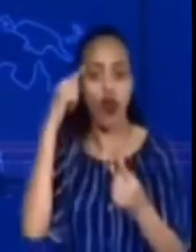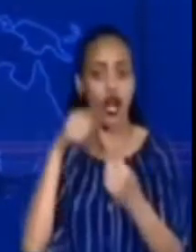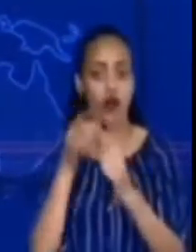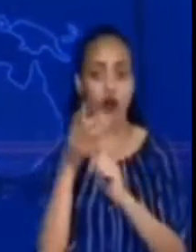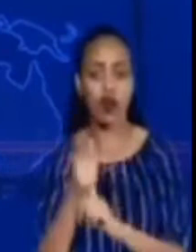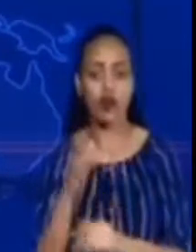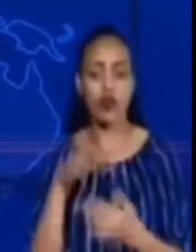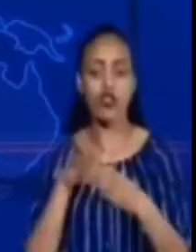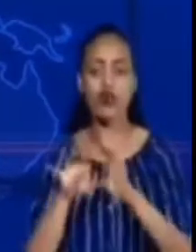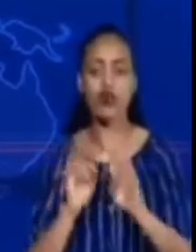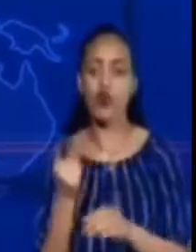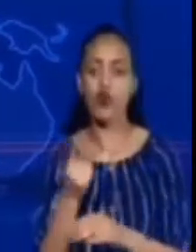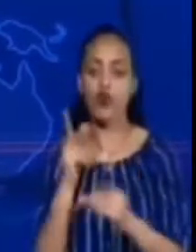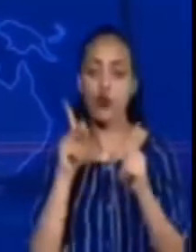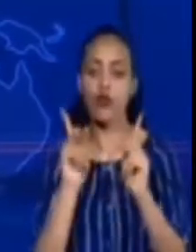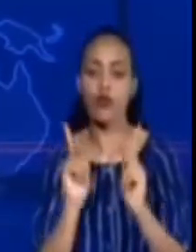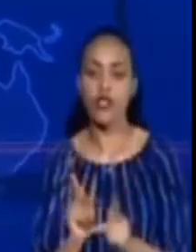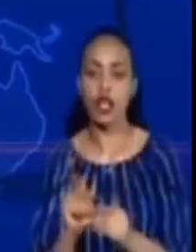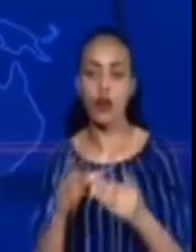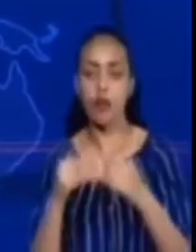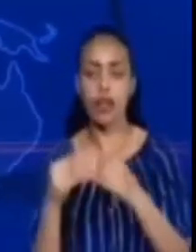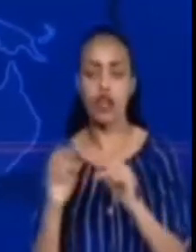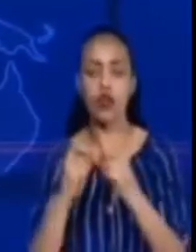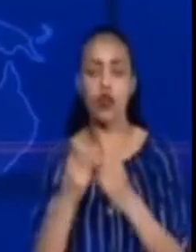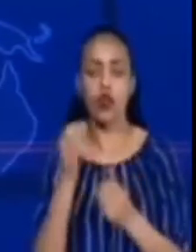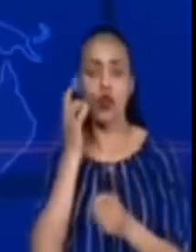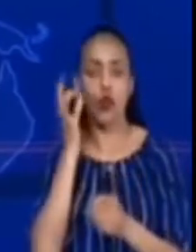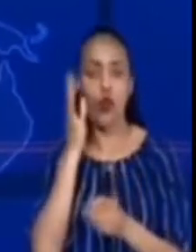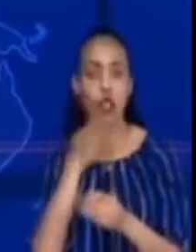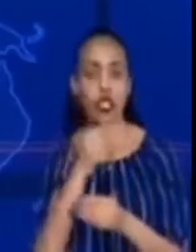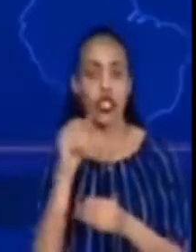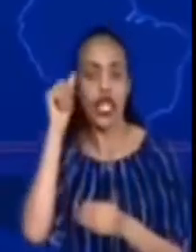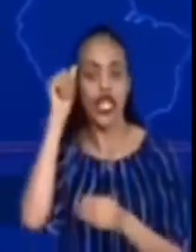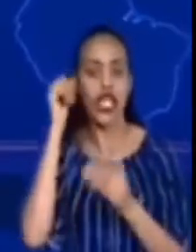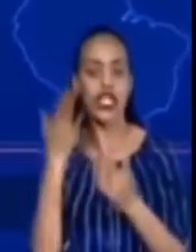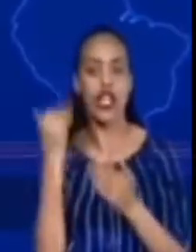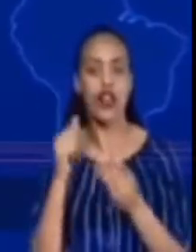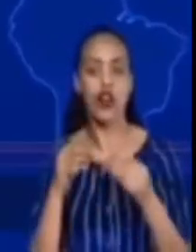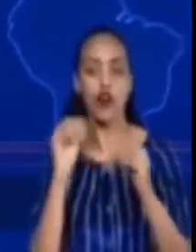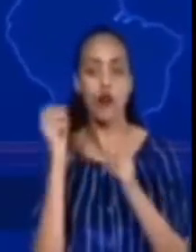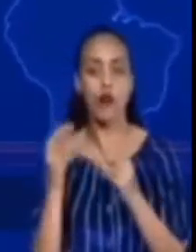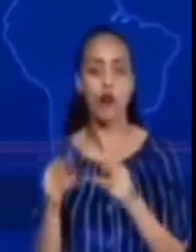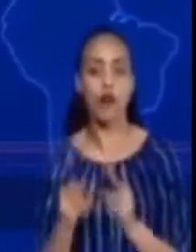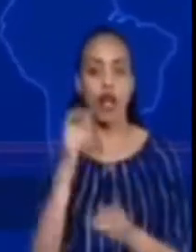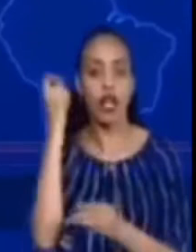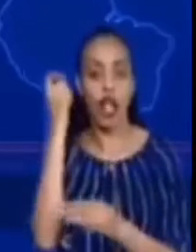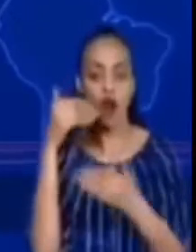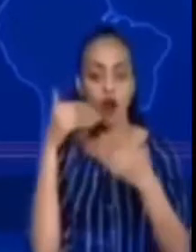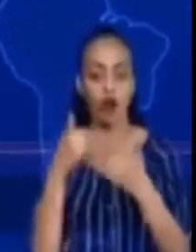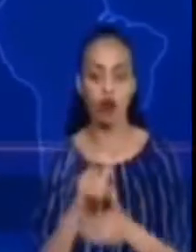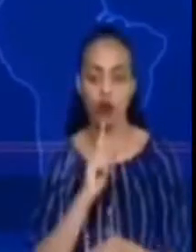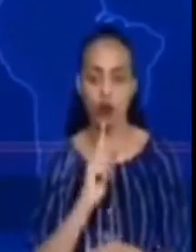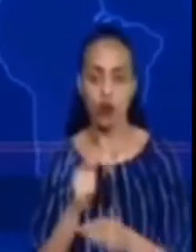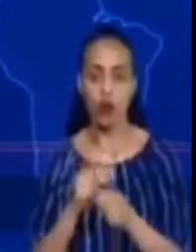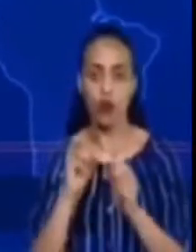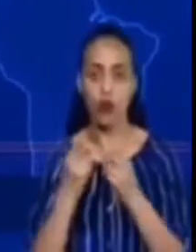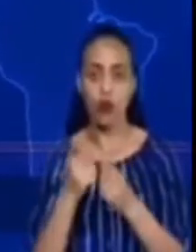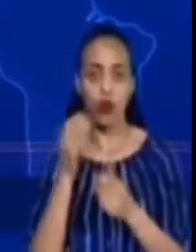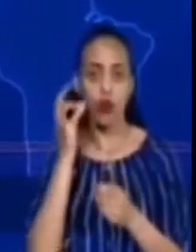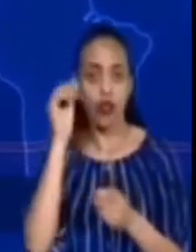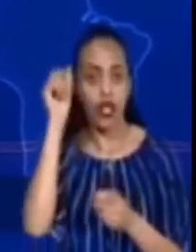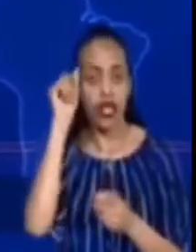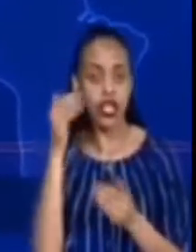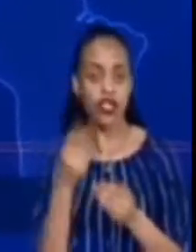መቼም ፖለቲካ ነው ያለው ይሄ ፖለቲካ ይፈታል የፖለቲካ ሰዎች የሚሰሩ ሴራና ድክመት ነው